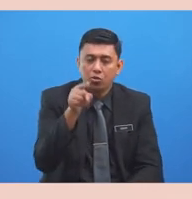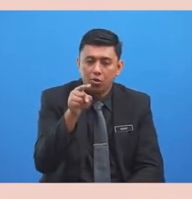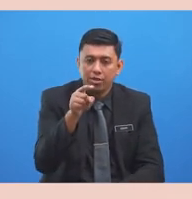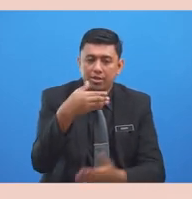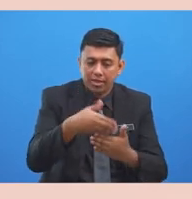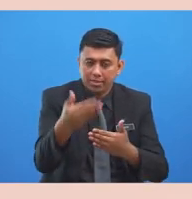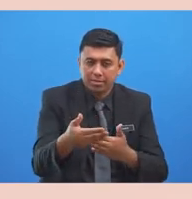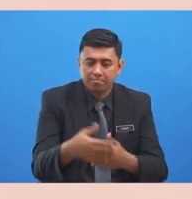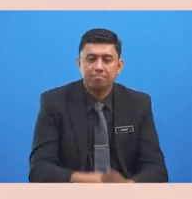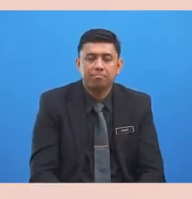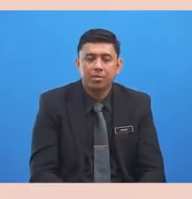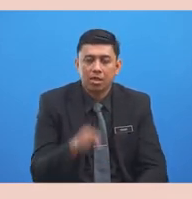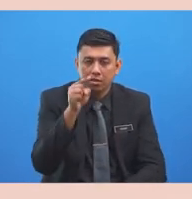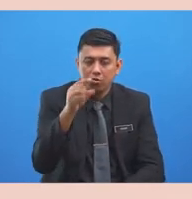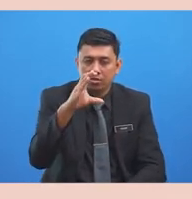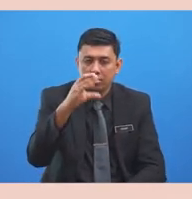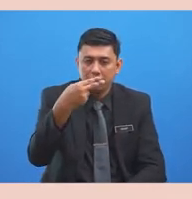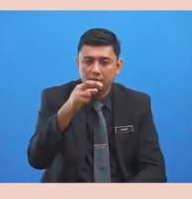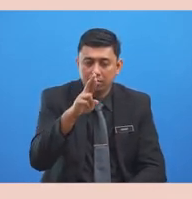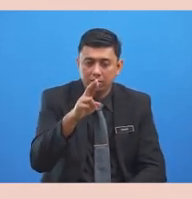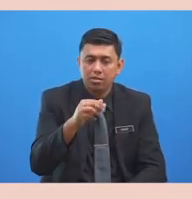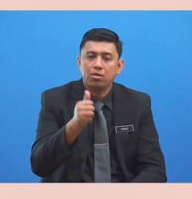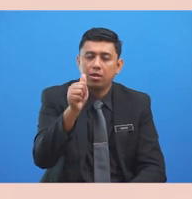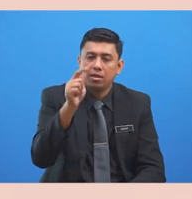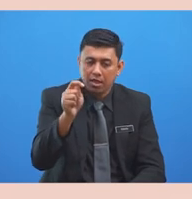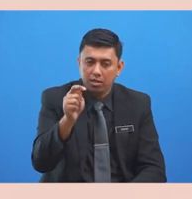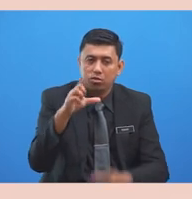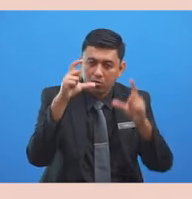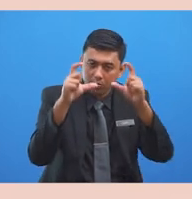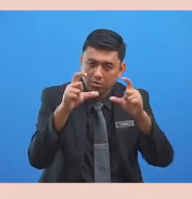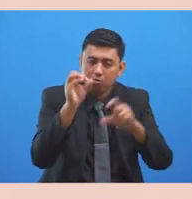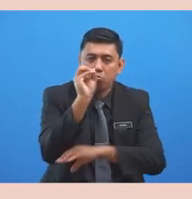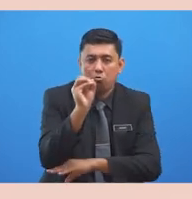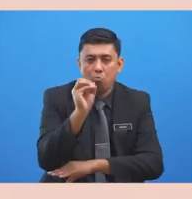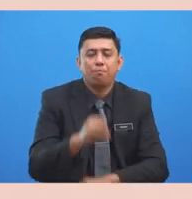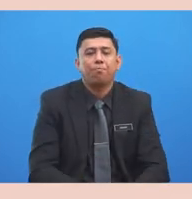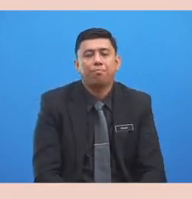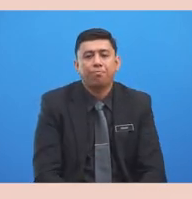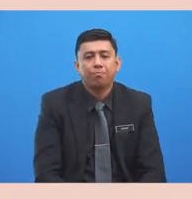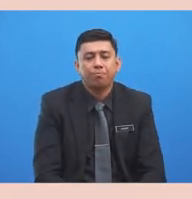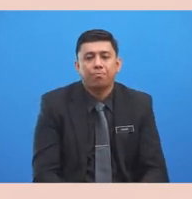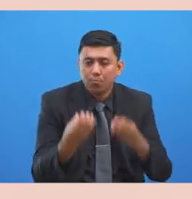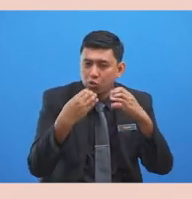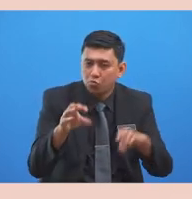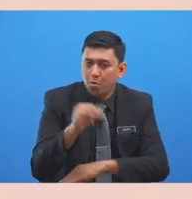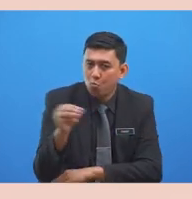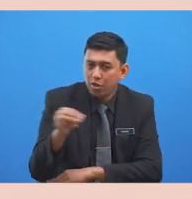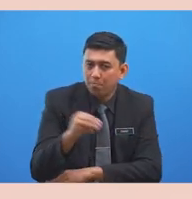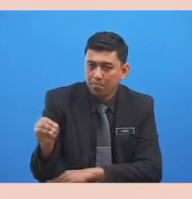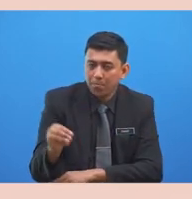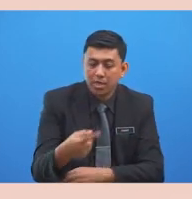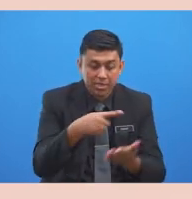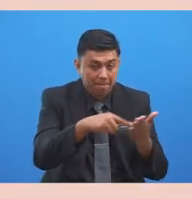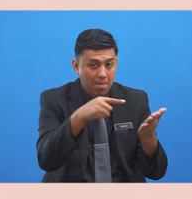input.next kurungan .char at kurungan sifar. Cuba